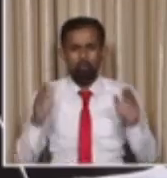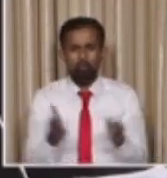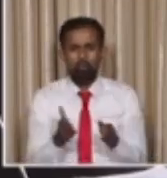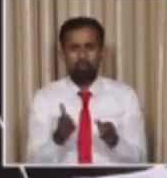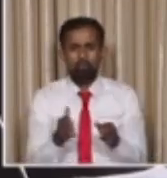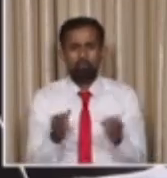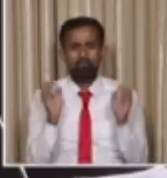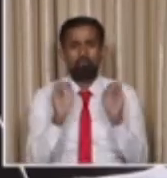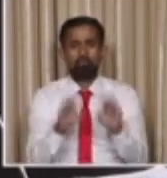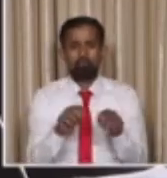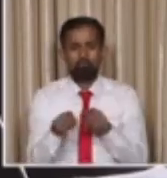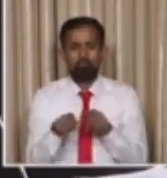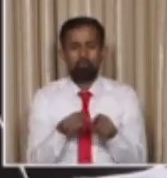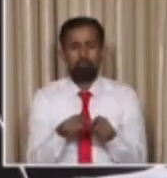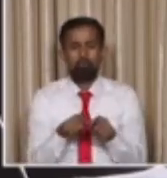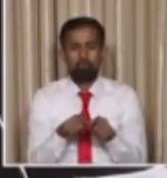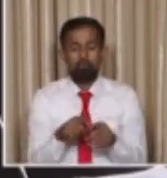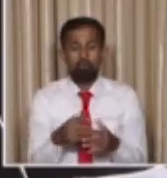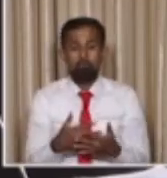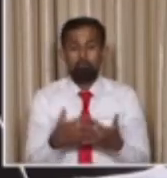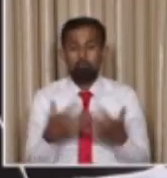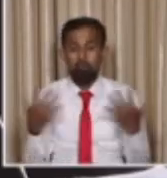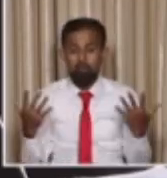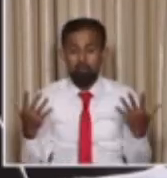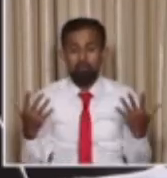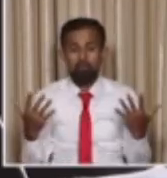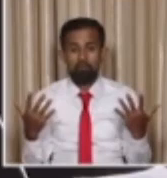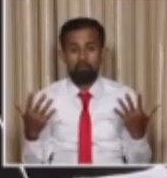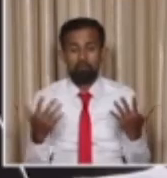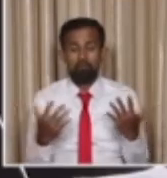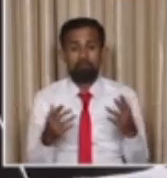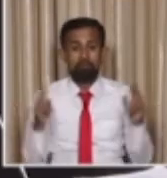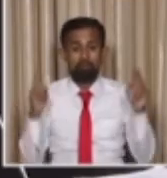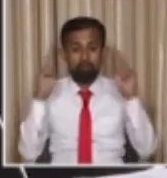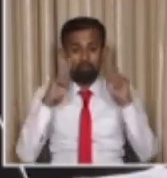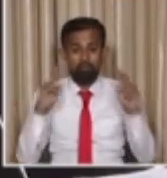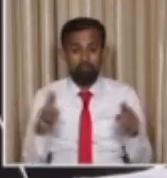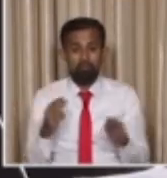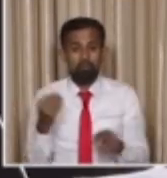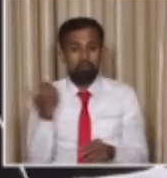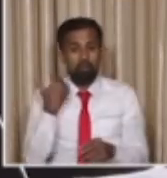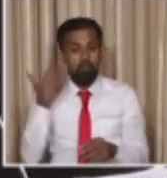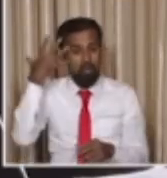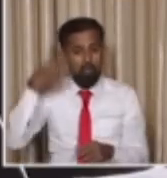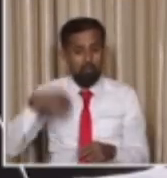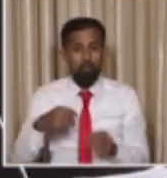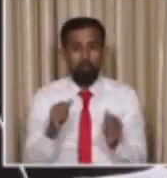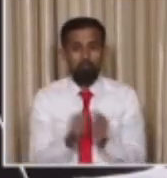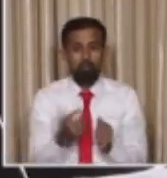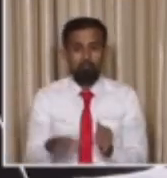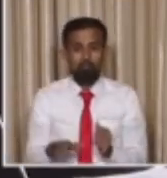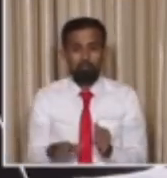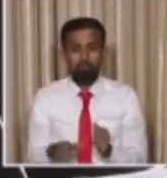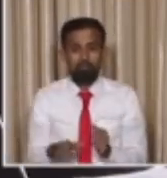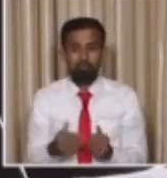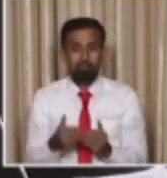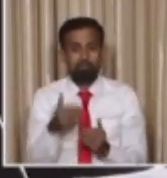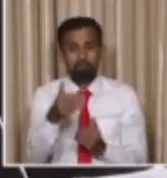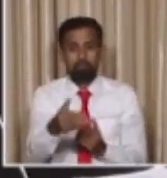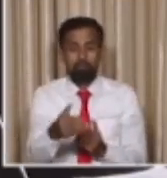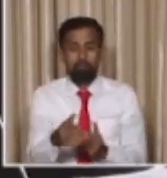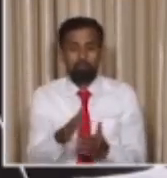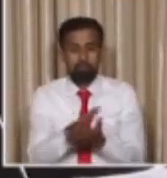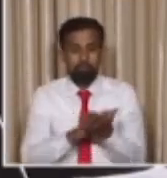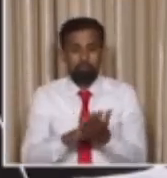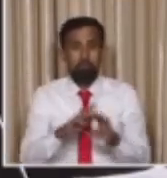හරහා මේ දවැන්ත ජාත්‍යන්තර වසංගතය අමතක කරලා කටයුතු කරන්න සිද්ධ වුණා කවදා හරි දවසක නිසි